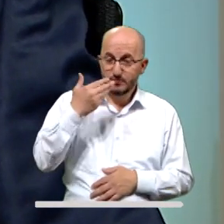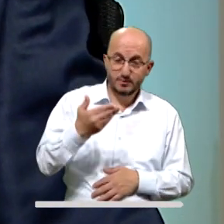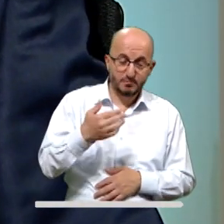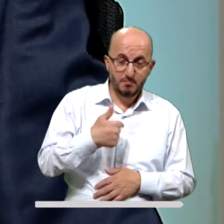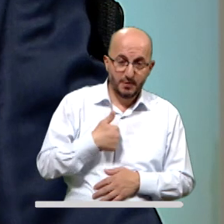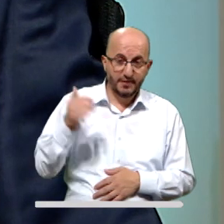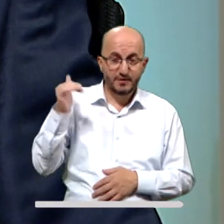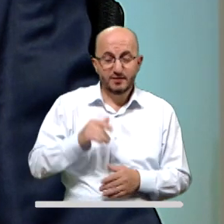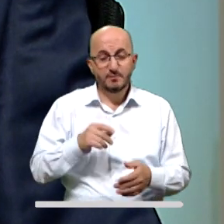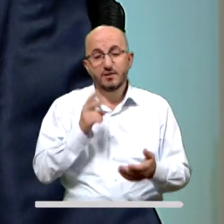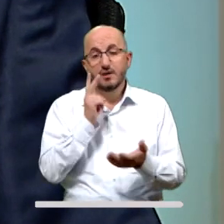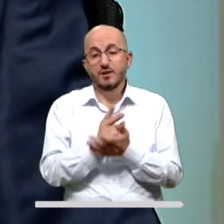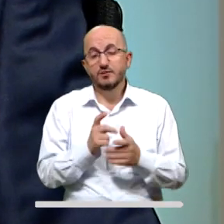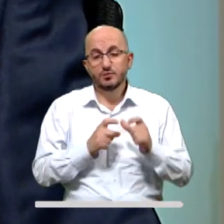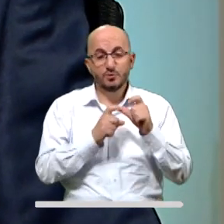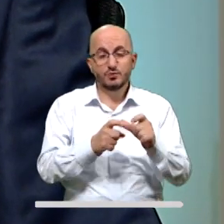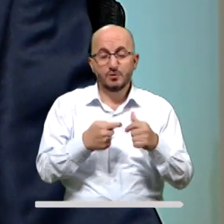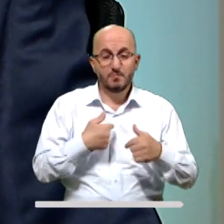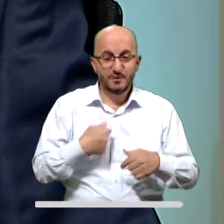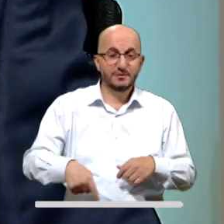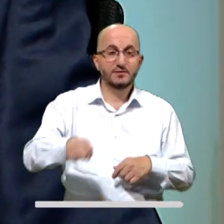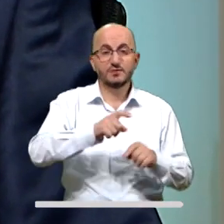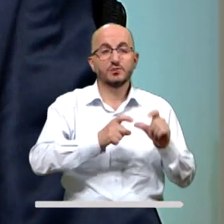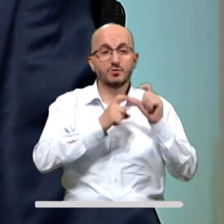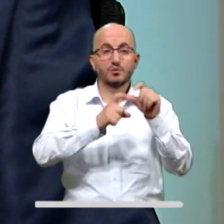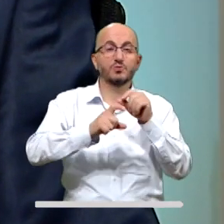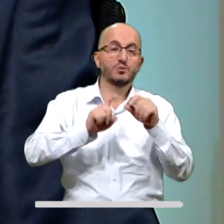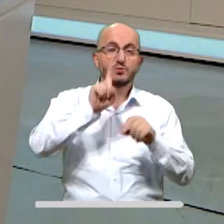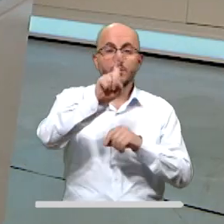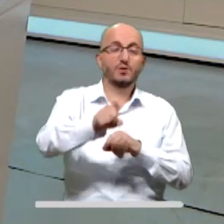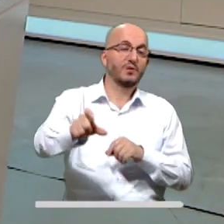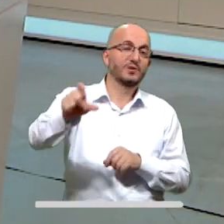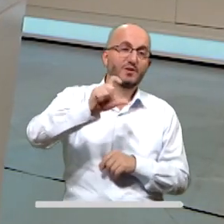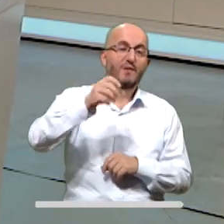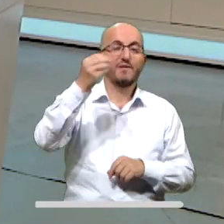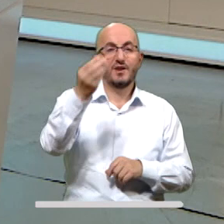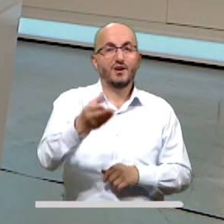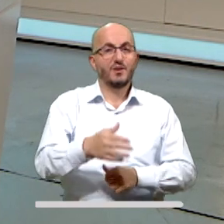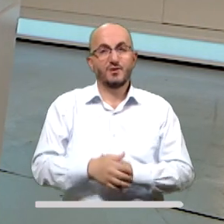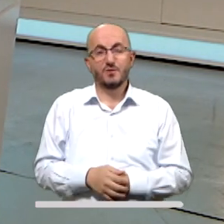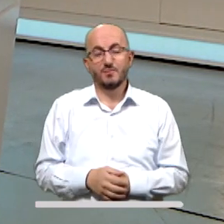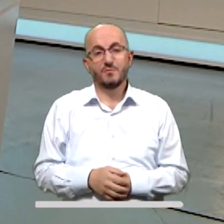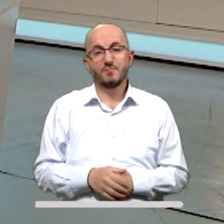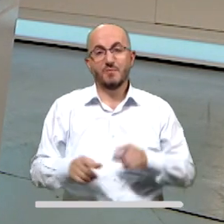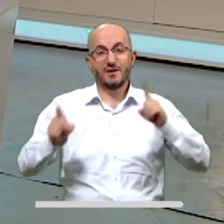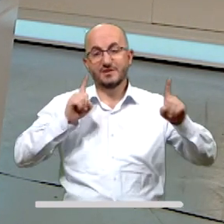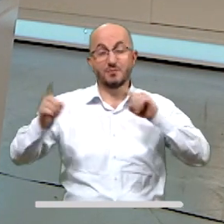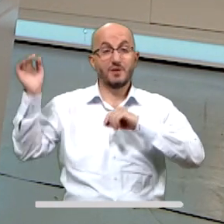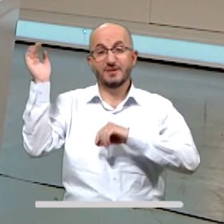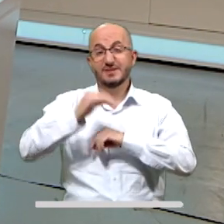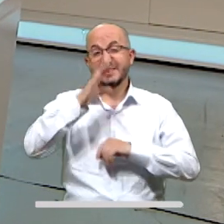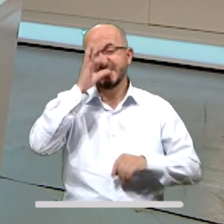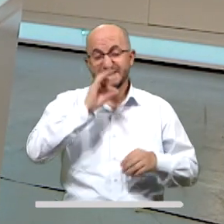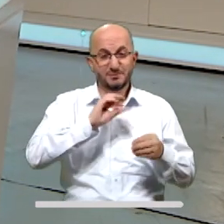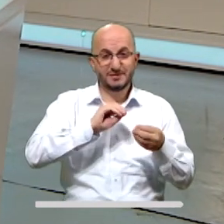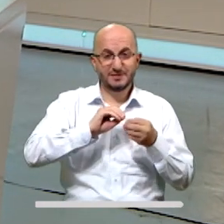fetva soruyorsunuz. Ben sizin sorduğunuz sorulara göre cevap veriyorum. Veya mahkemeye geliyorsunuz. Kim derdini daha